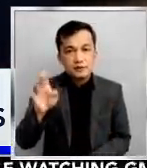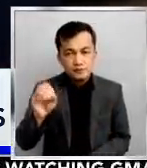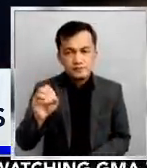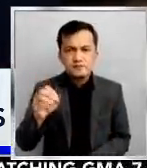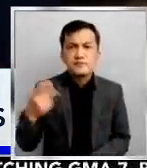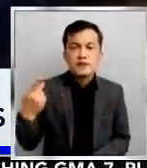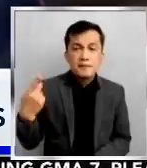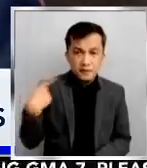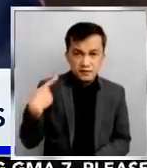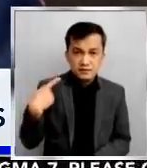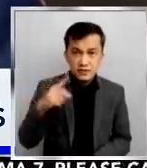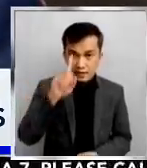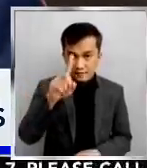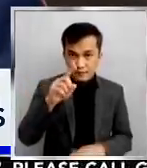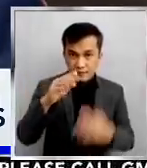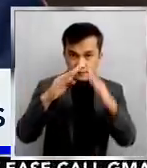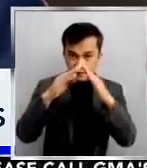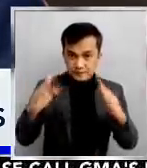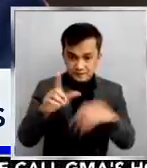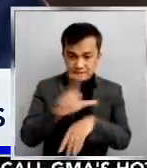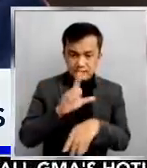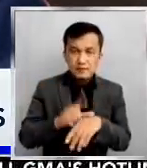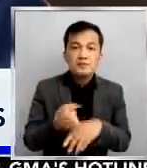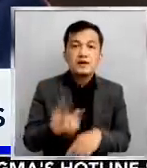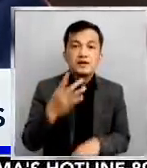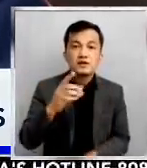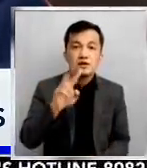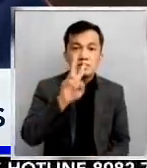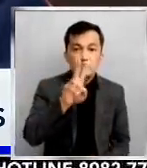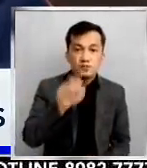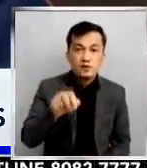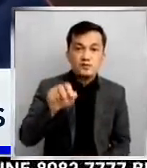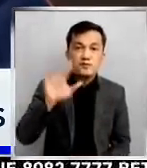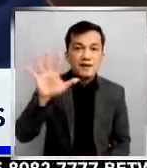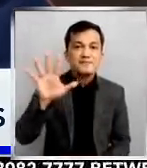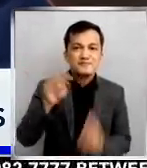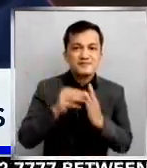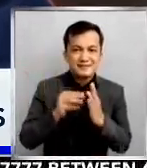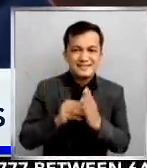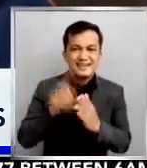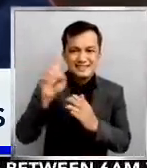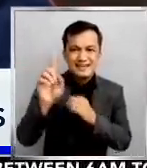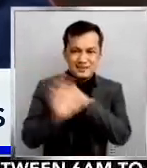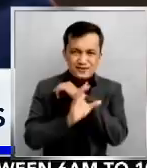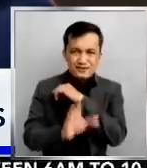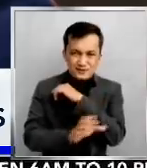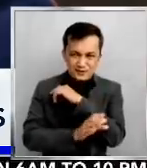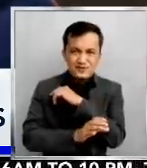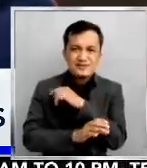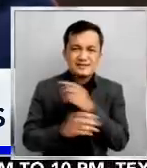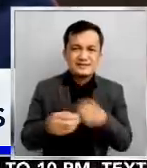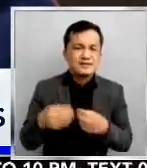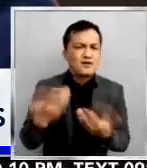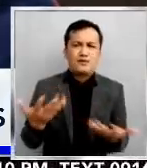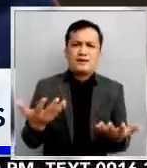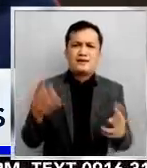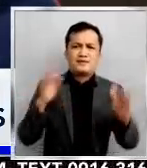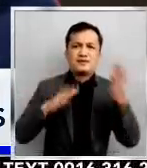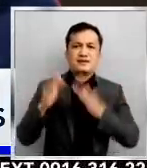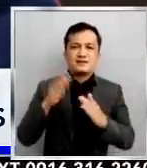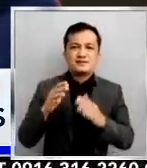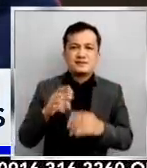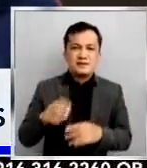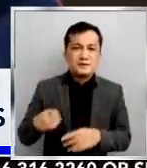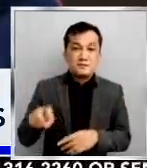na nagkakahalaga ng 2.5 million pesos at isang condominium unit. Wala na ring problema sa pagbiyahe si Nesthy dahil